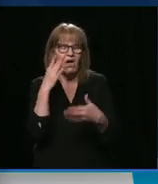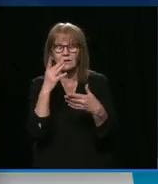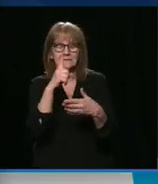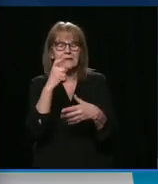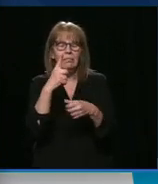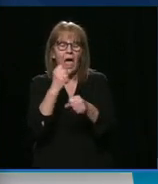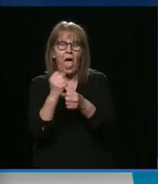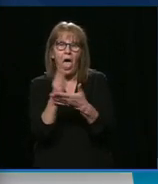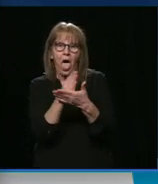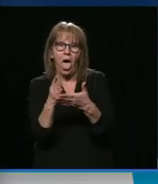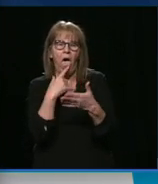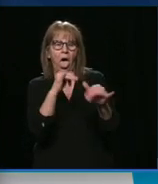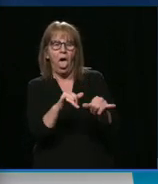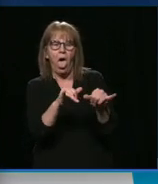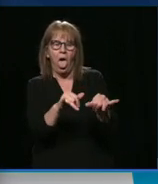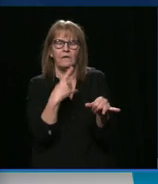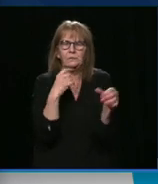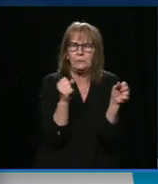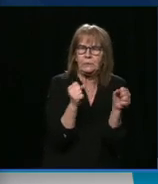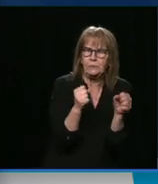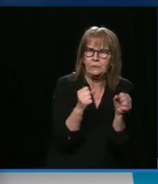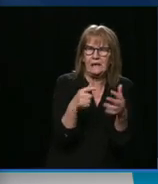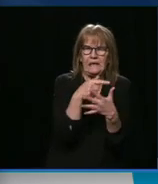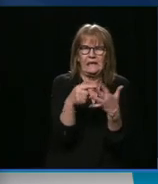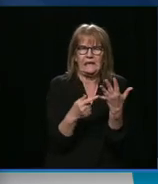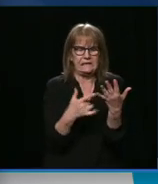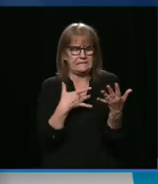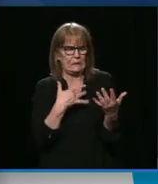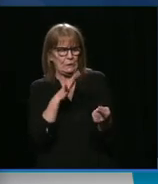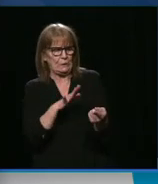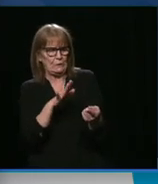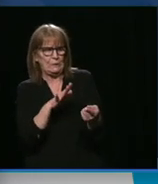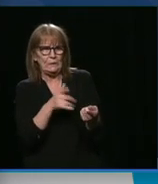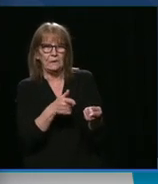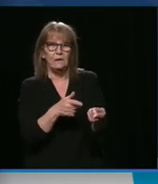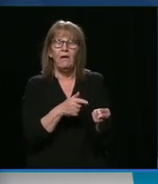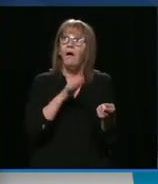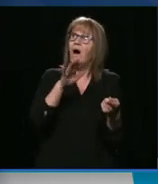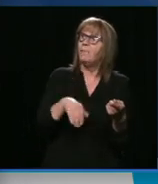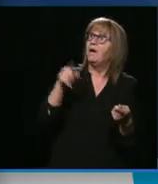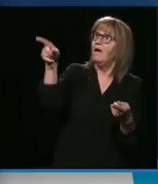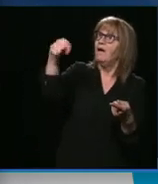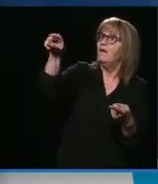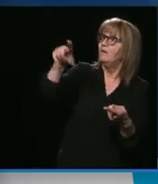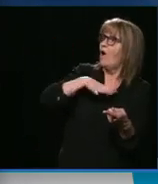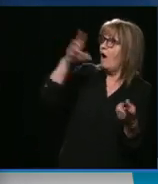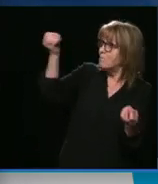Ce qui est clair, c'est que la ministre n'a fait aucun suivi après que son équipe lui ait lancé des signaux d'alarme. Pourquoi?